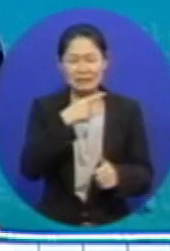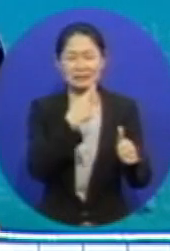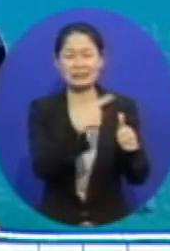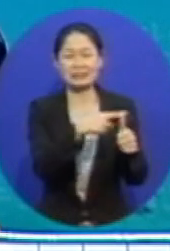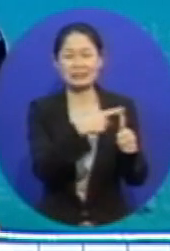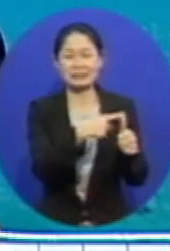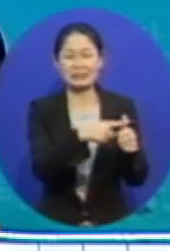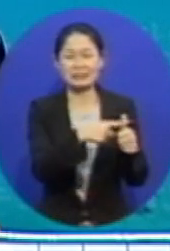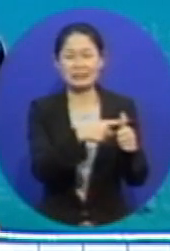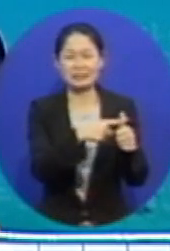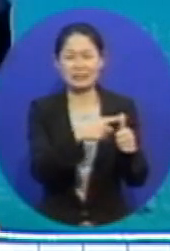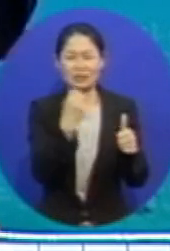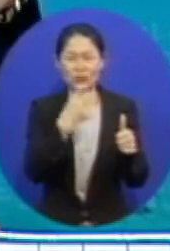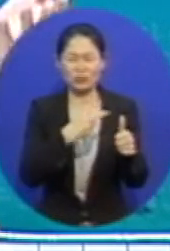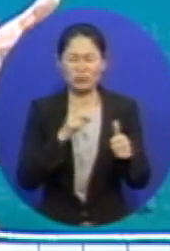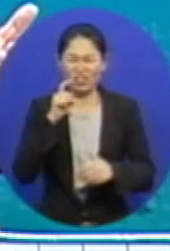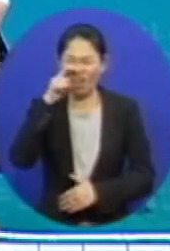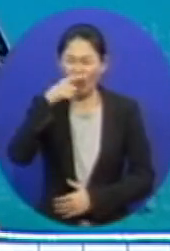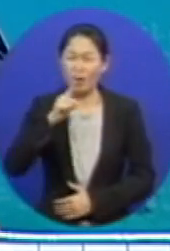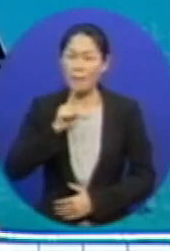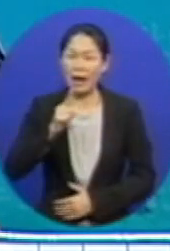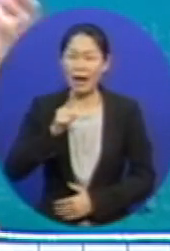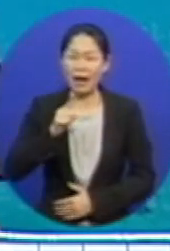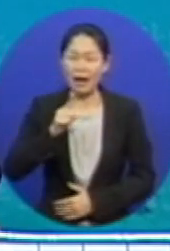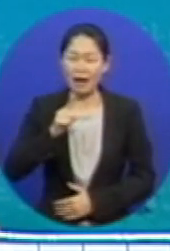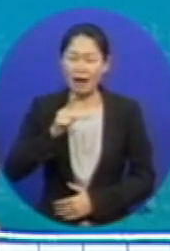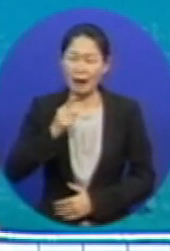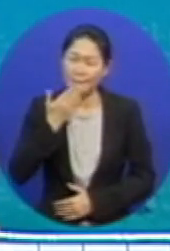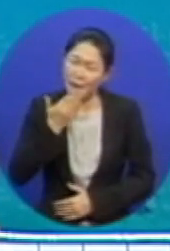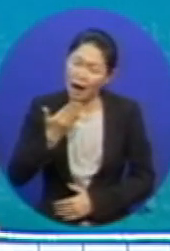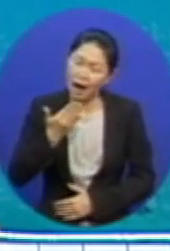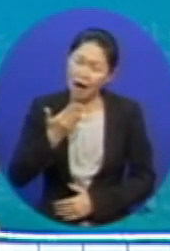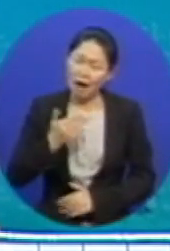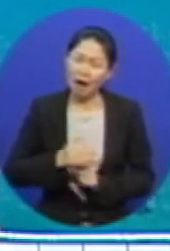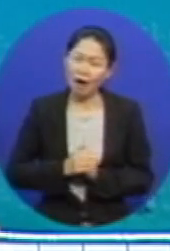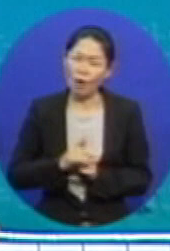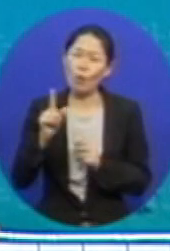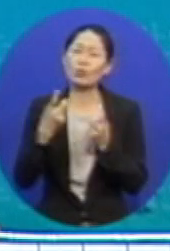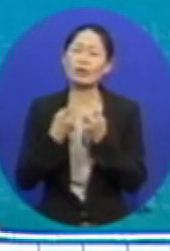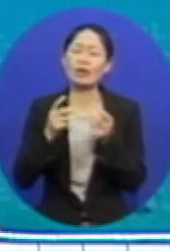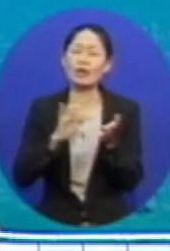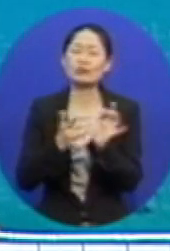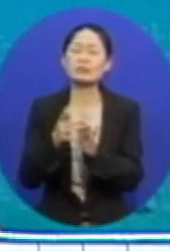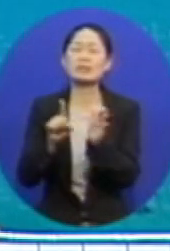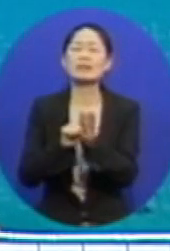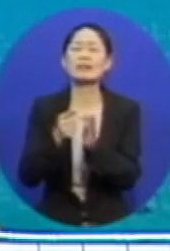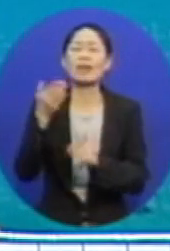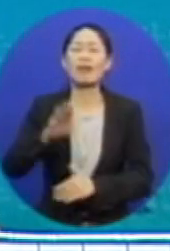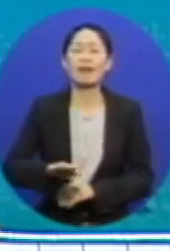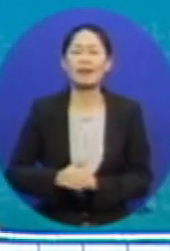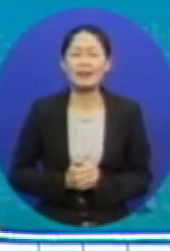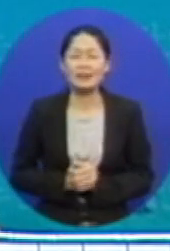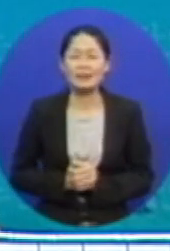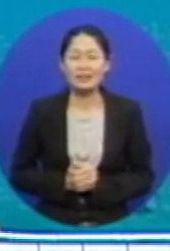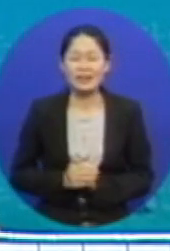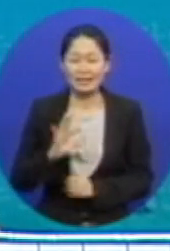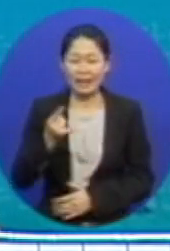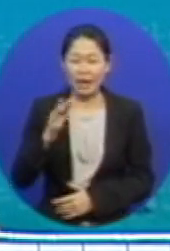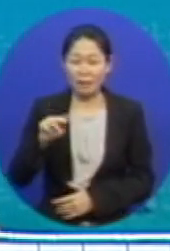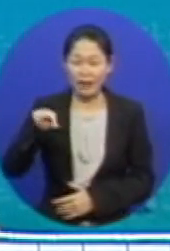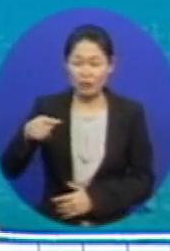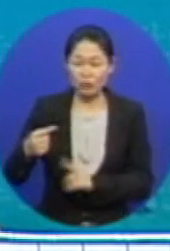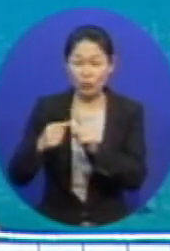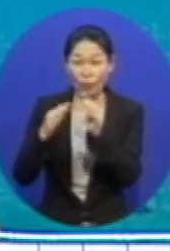그렇게 정말 더러운 말들을 그렇게 할 수가 있어요 예수 믿는 사람들이 앱에서 교회